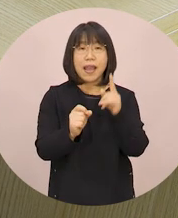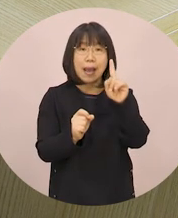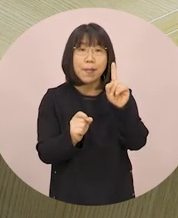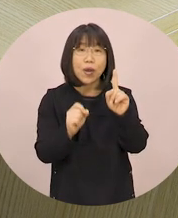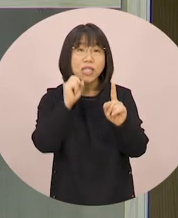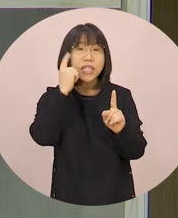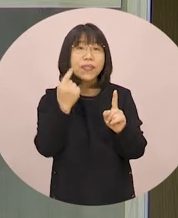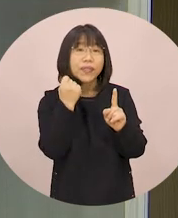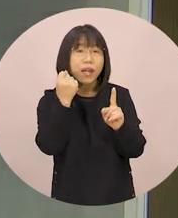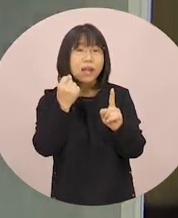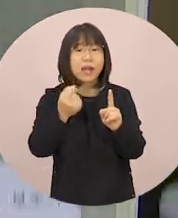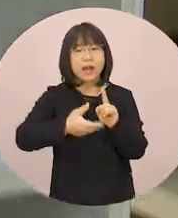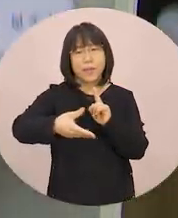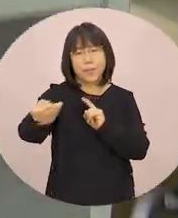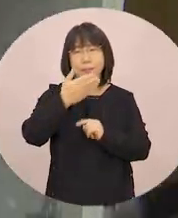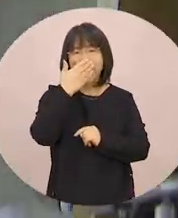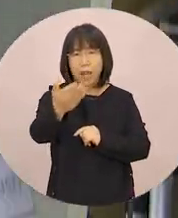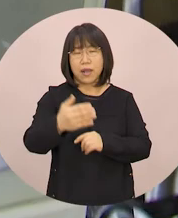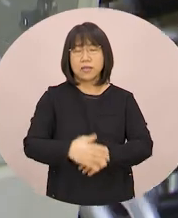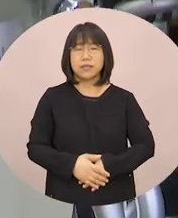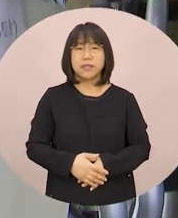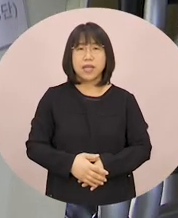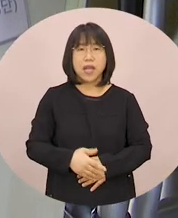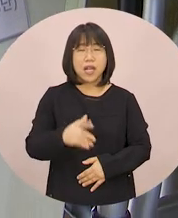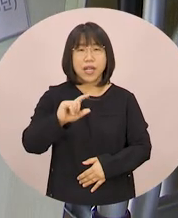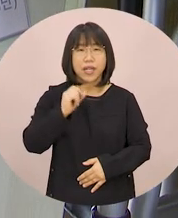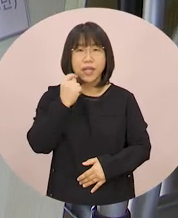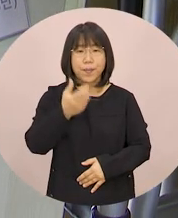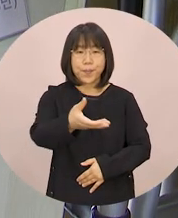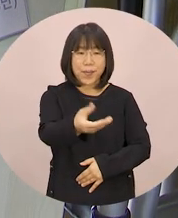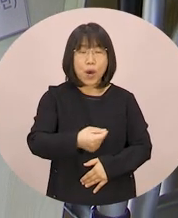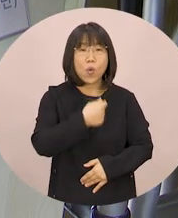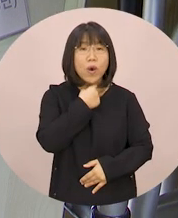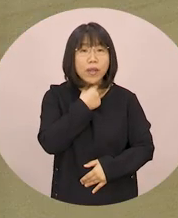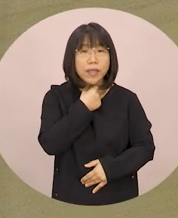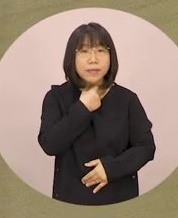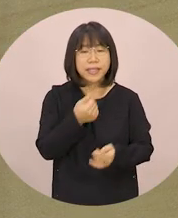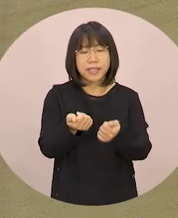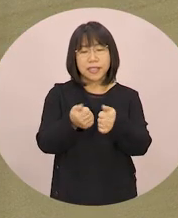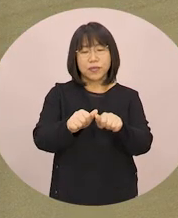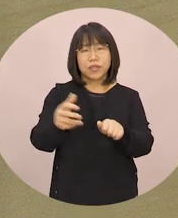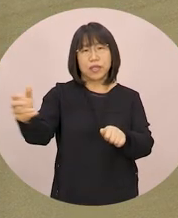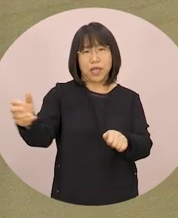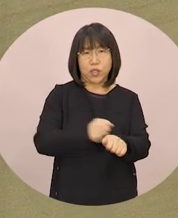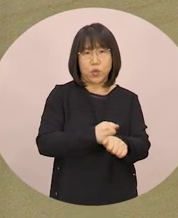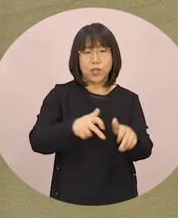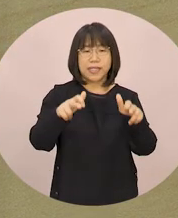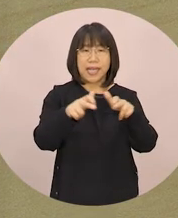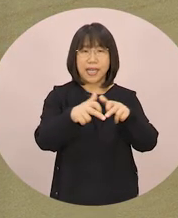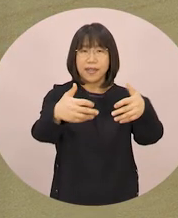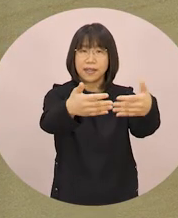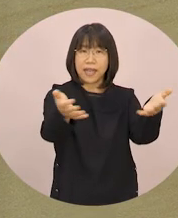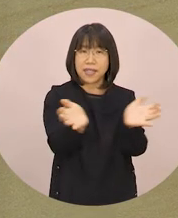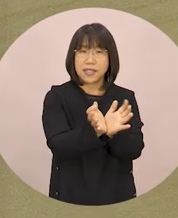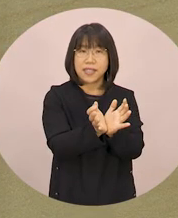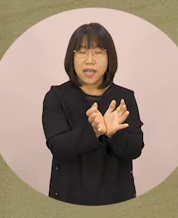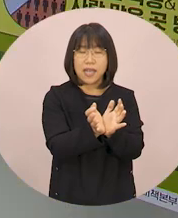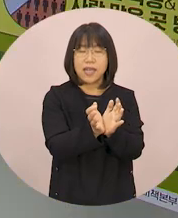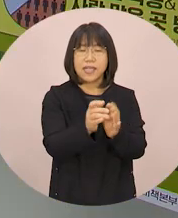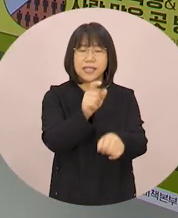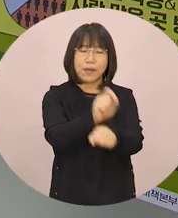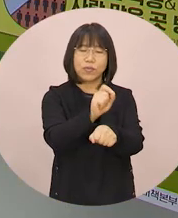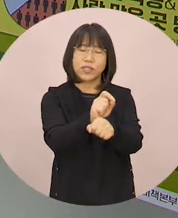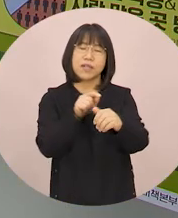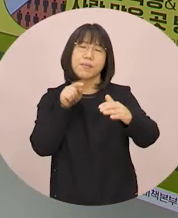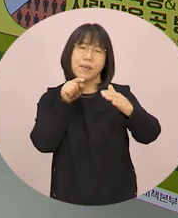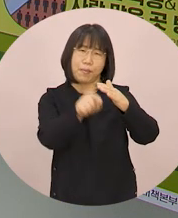동안 무료로 대여가 가능합니다. 대여를 원하는 구민은 신분증을 지참하고 장애인 단체 통합 사무실을